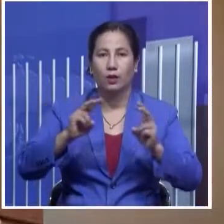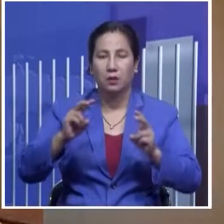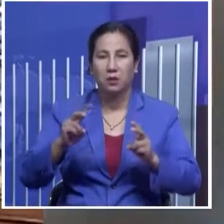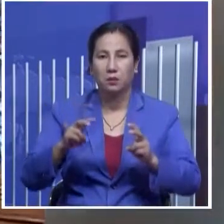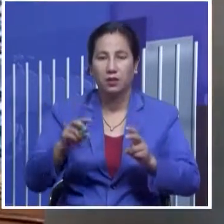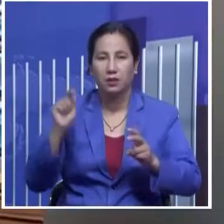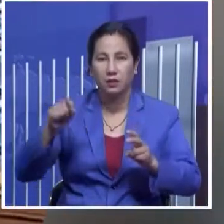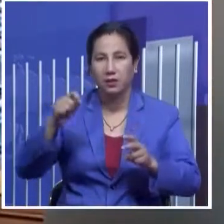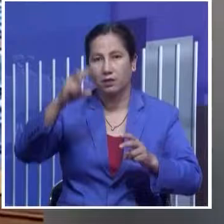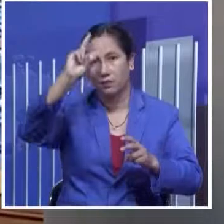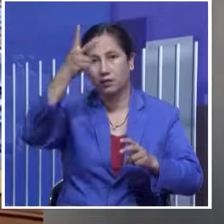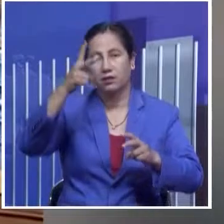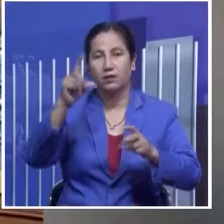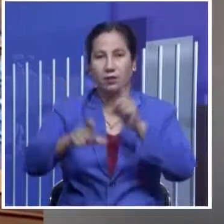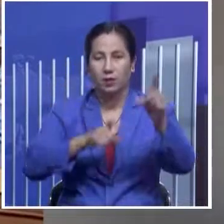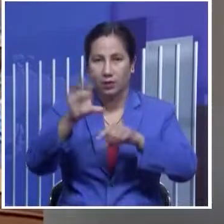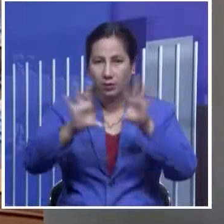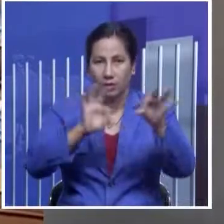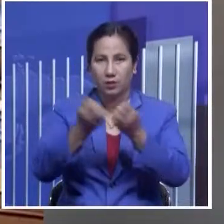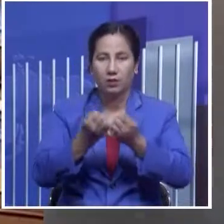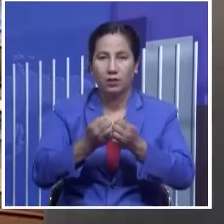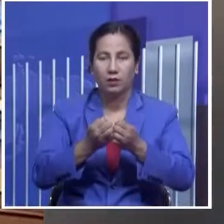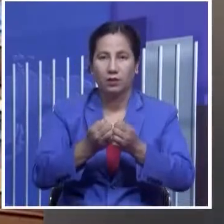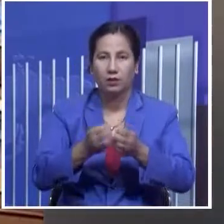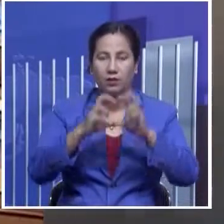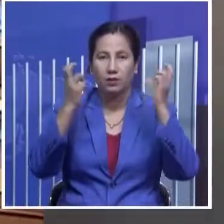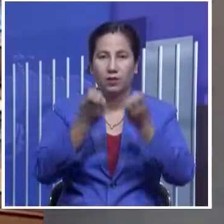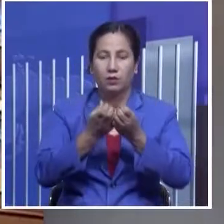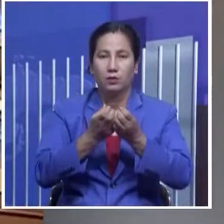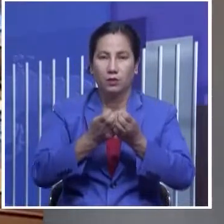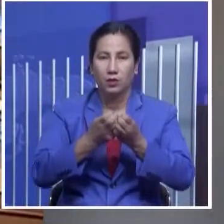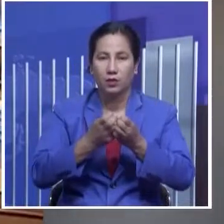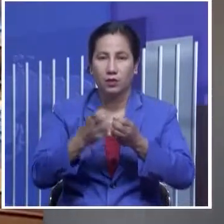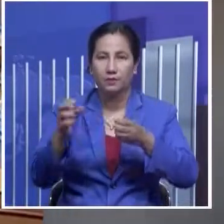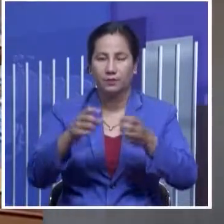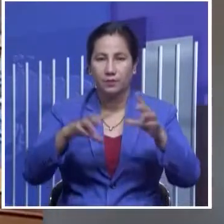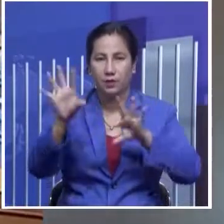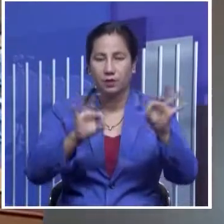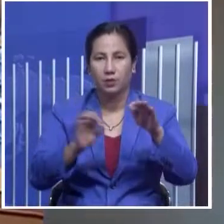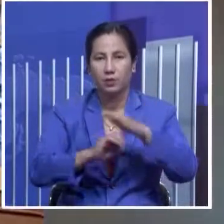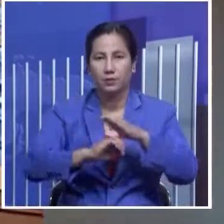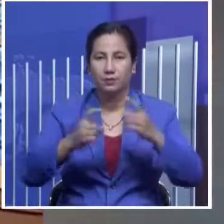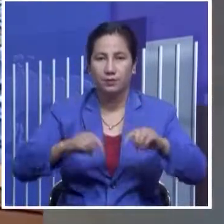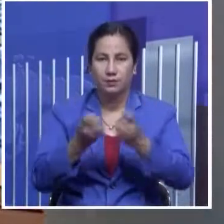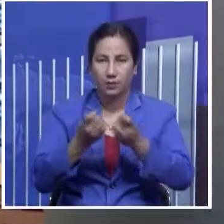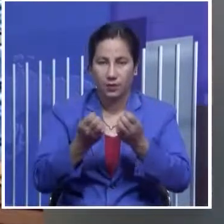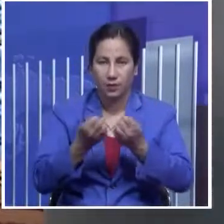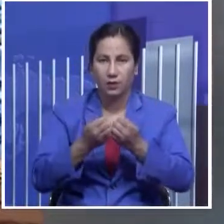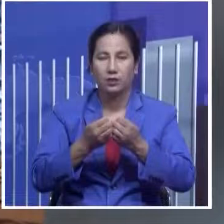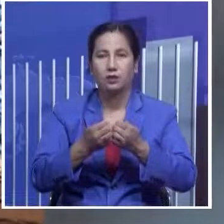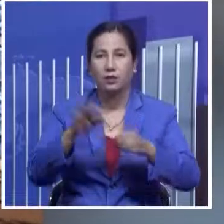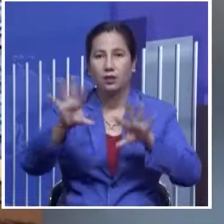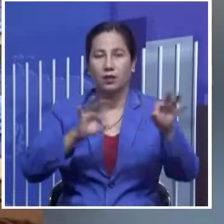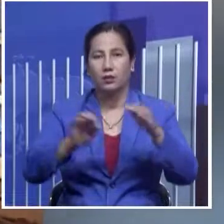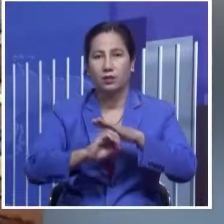व्यक्तिको संलग्नताबारे उठेको प्रश्नको छानबिन गर्न संसदीय छानबिन समिति गठन गरेको छ। विगतमा छानबिन समिति गठन